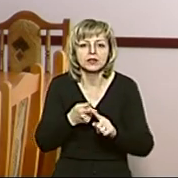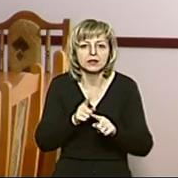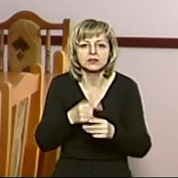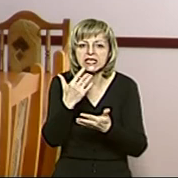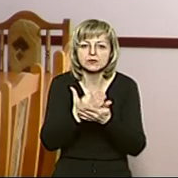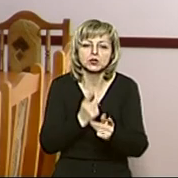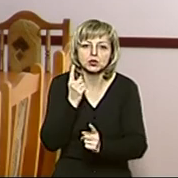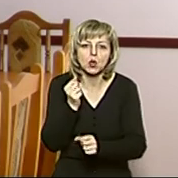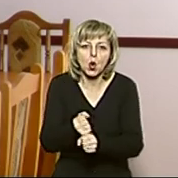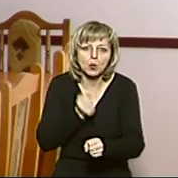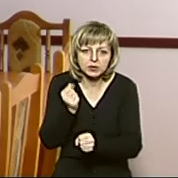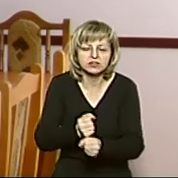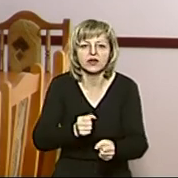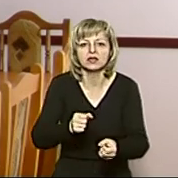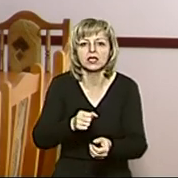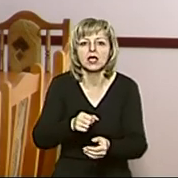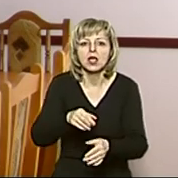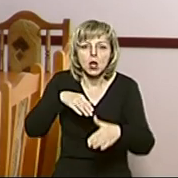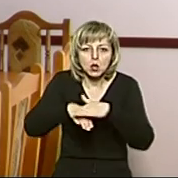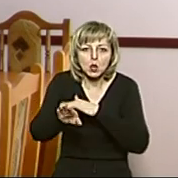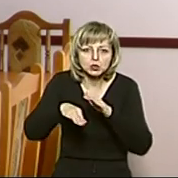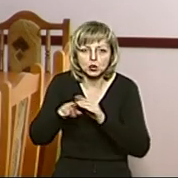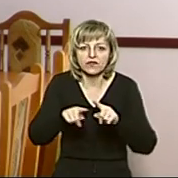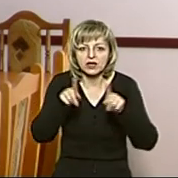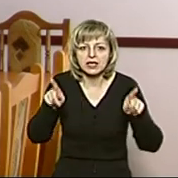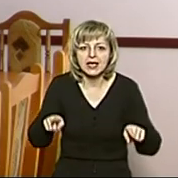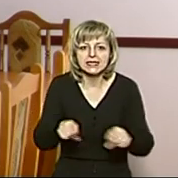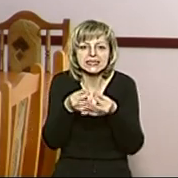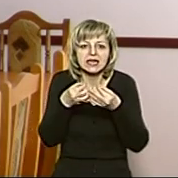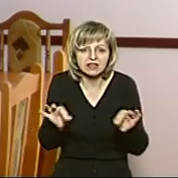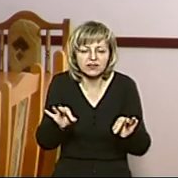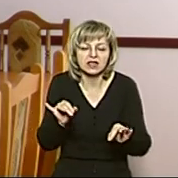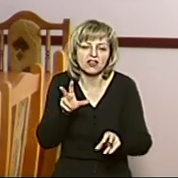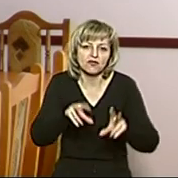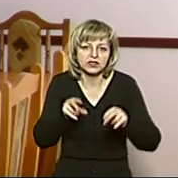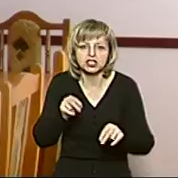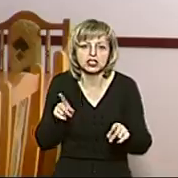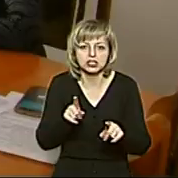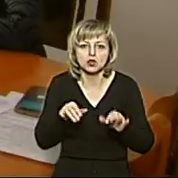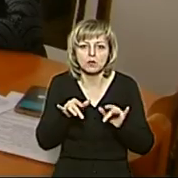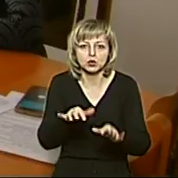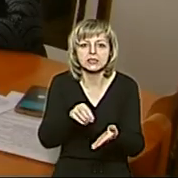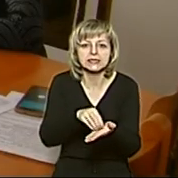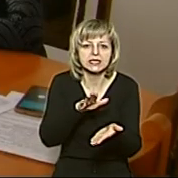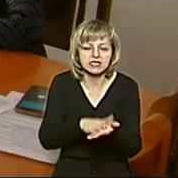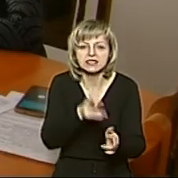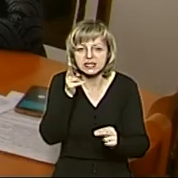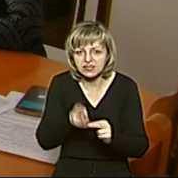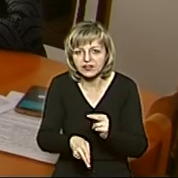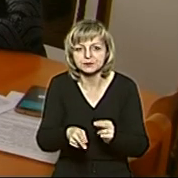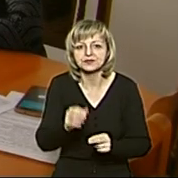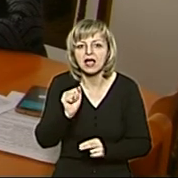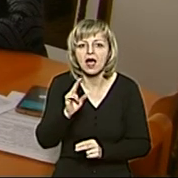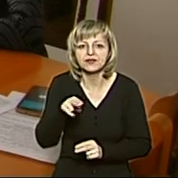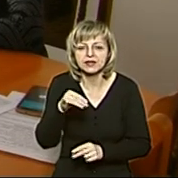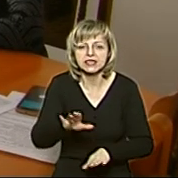маємо роздрукувати сертифікат, і лише тоді вважається, що процес реєстрації є завершений. Андрій Миляник,